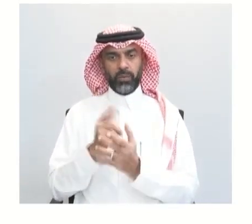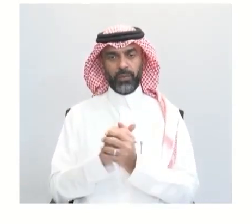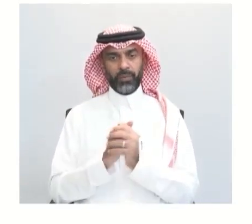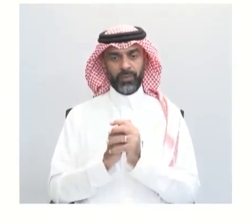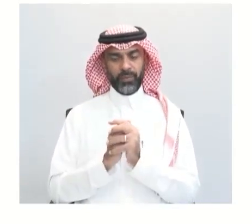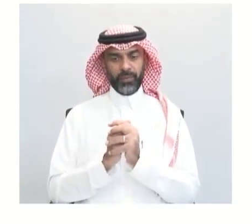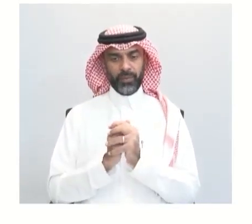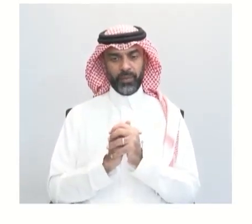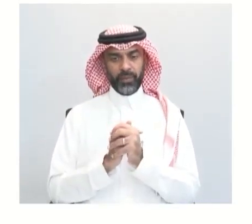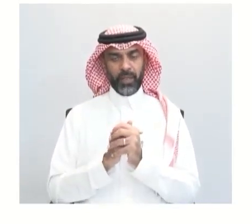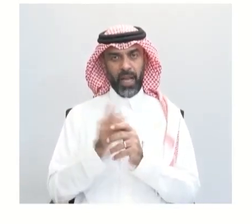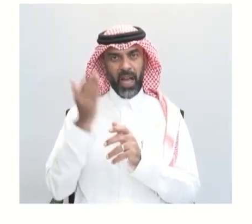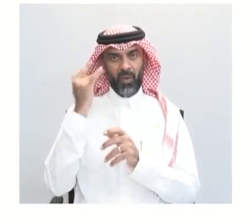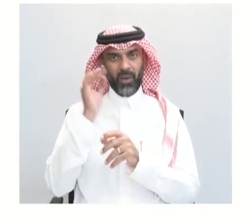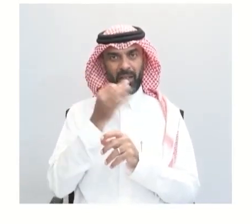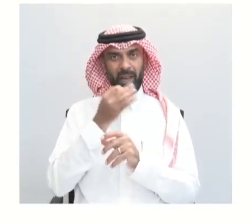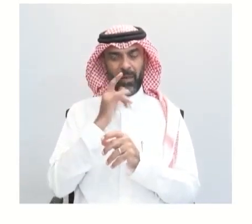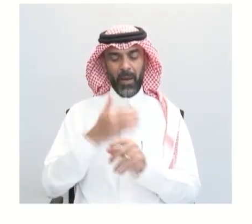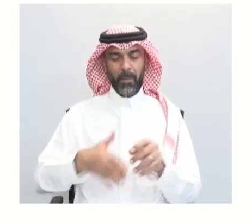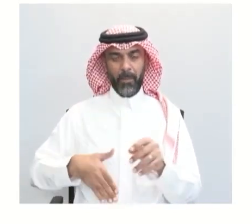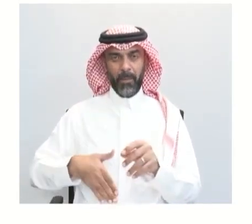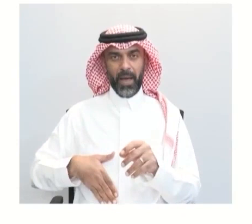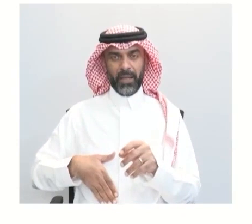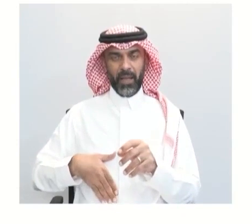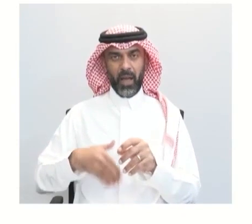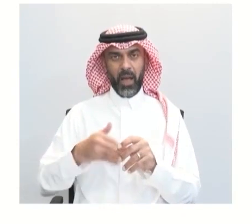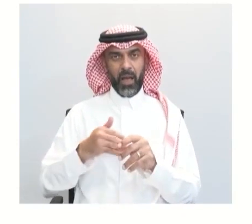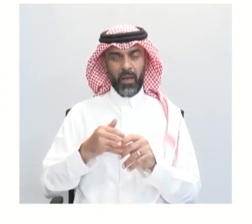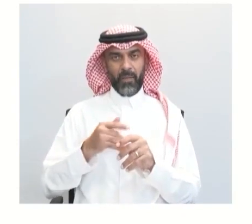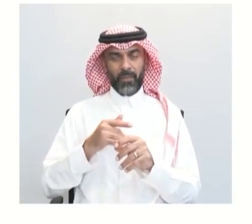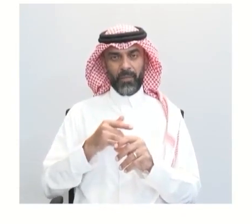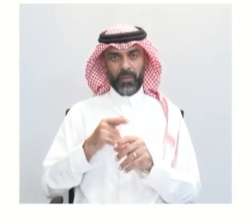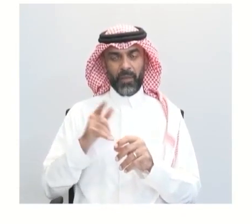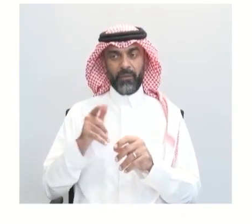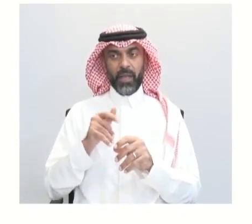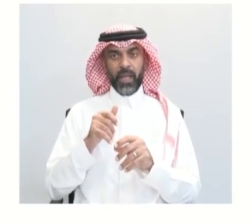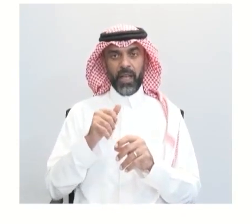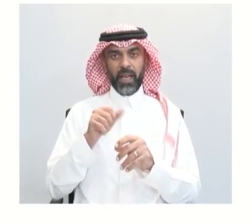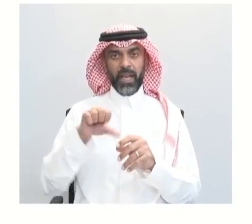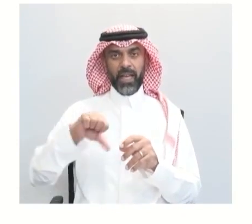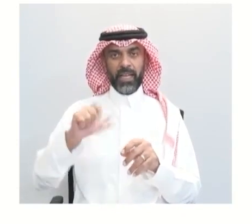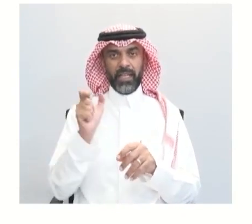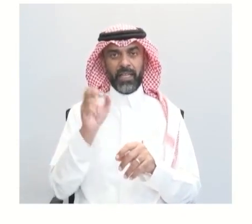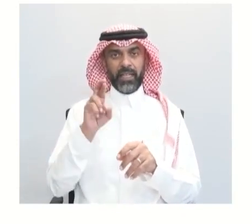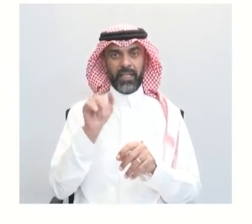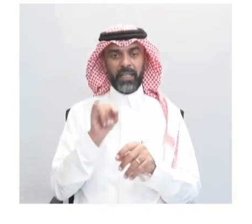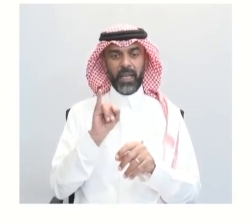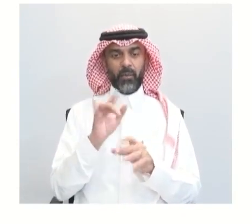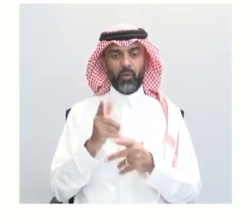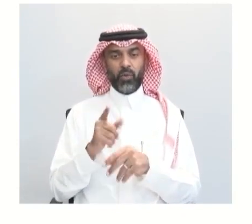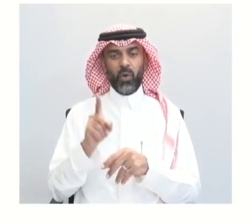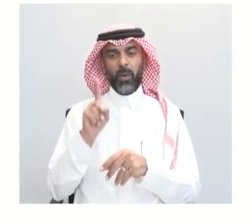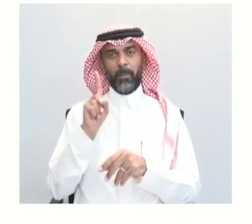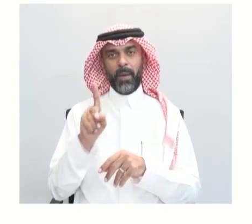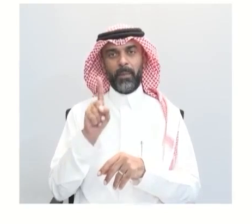استعرضنا ذلك عندما تكلمنا ان المعده بحموضه العاليه هنالك انزيم مميز يهضم البروتينات وهو الببسين